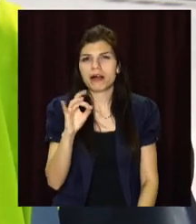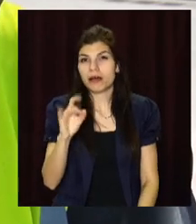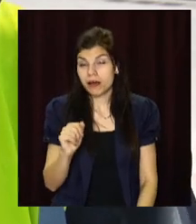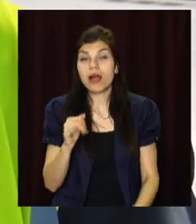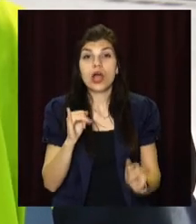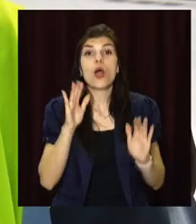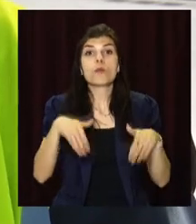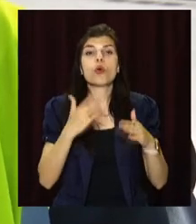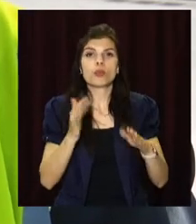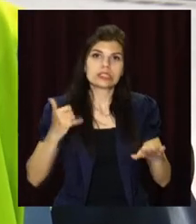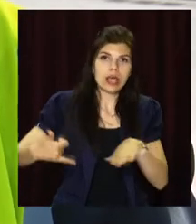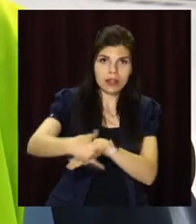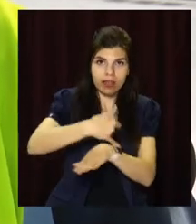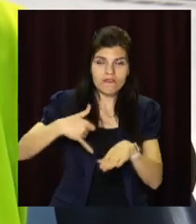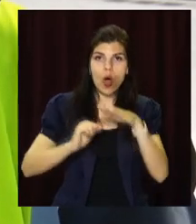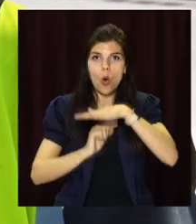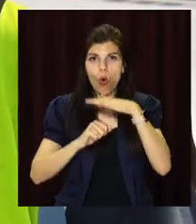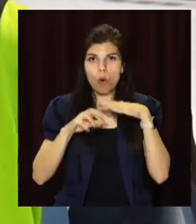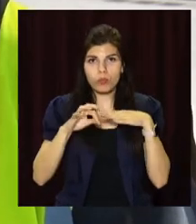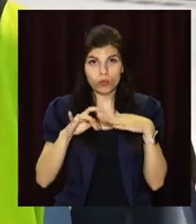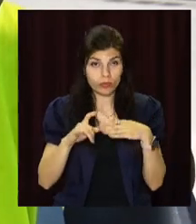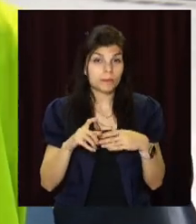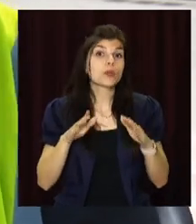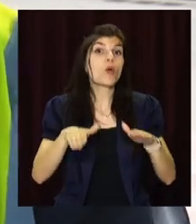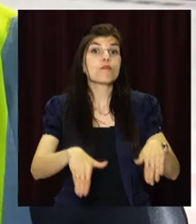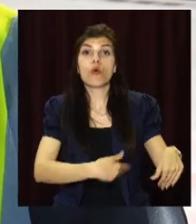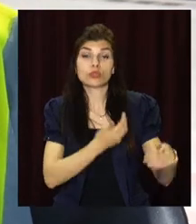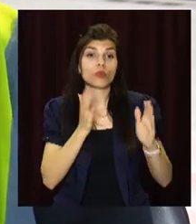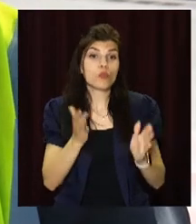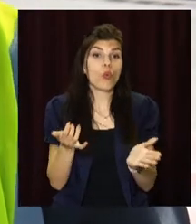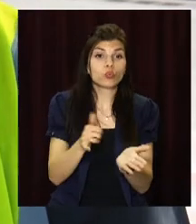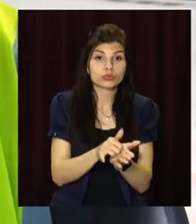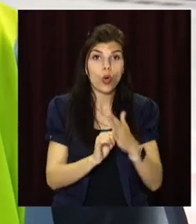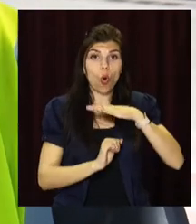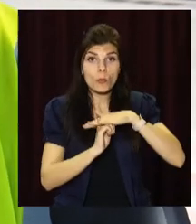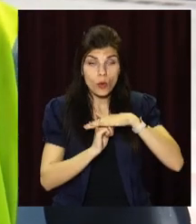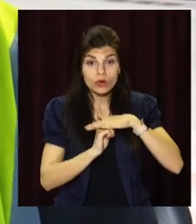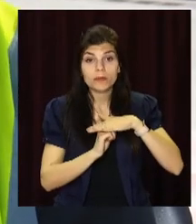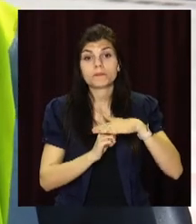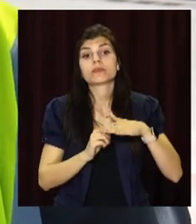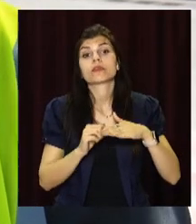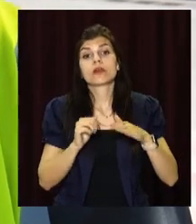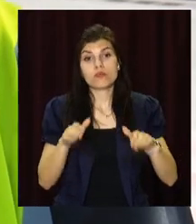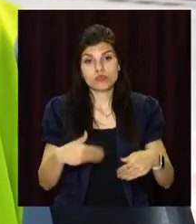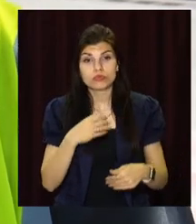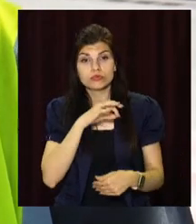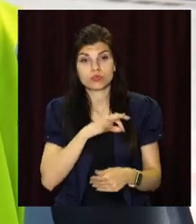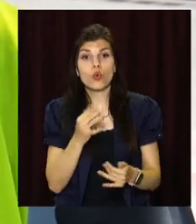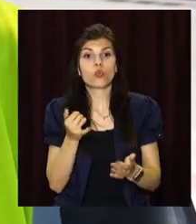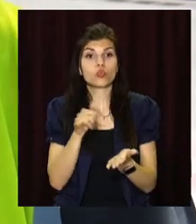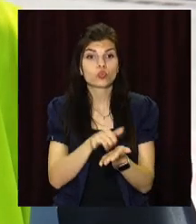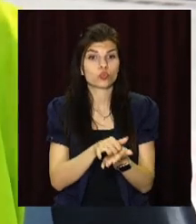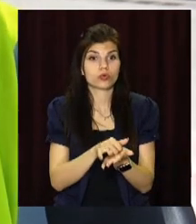потім буде йти заливка опор. Затем будуть встановлюватися опори. Сьогодні ще додатково будемо